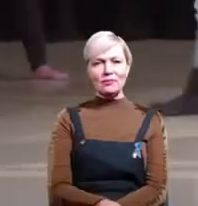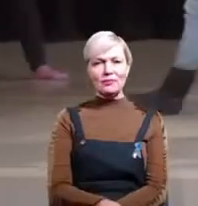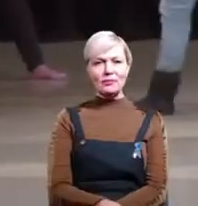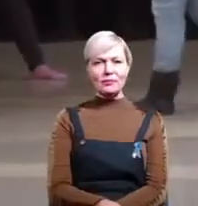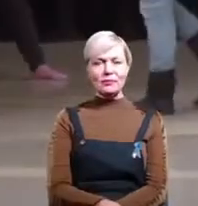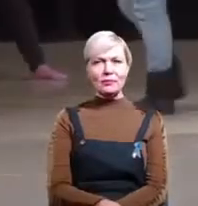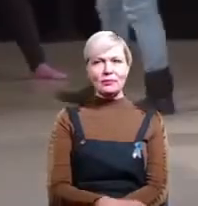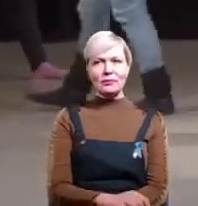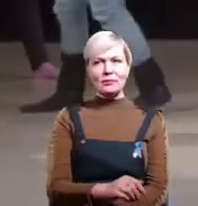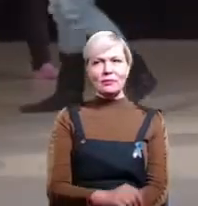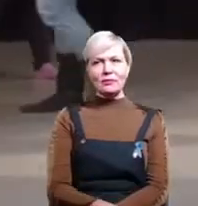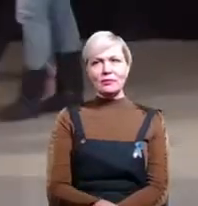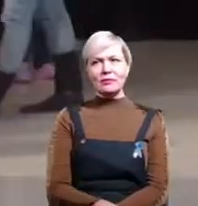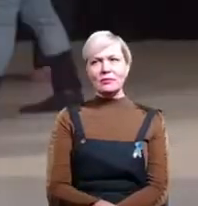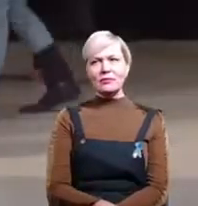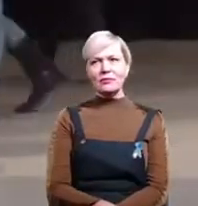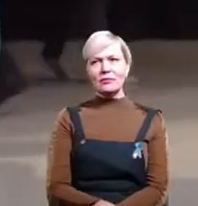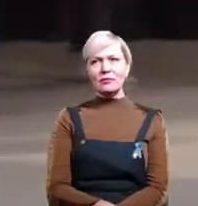Барышни, хотите еще раз?